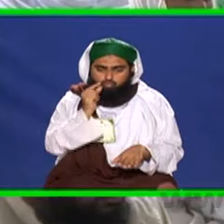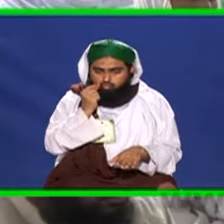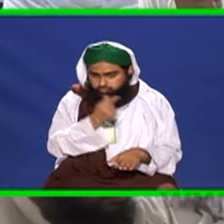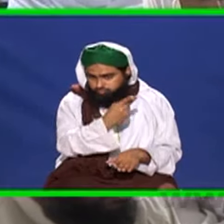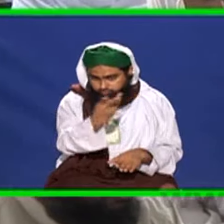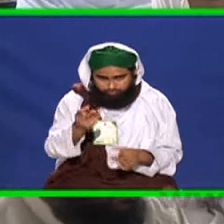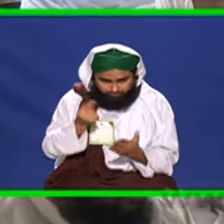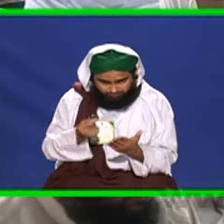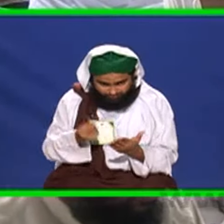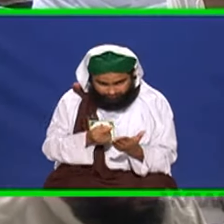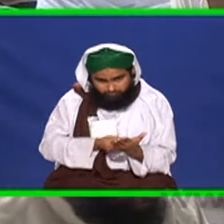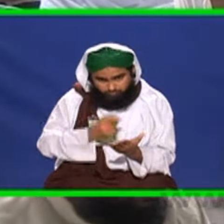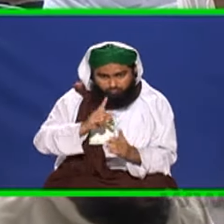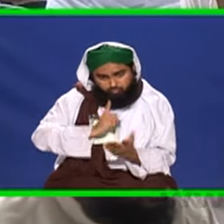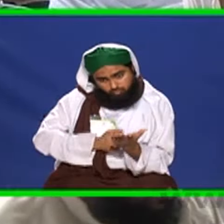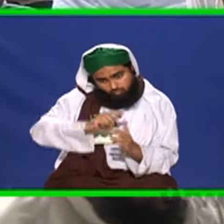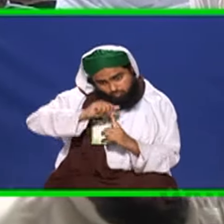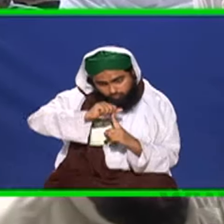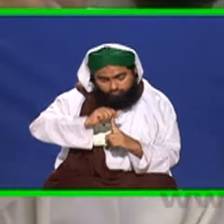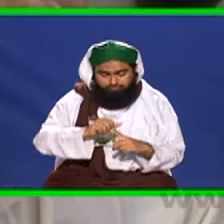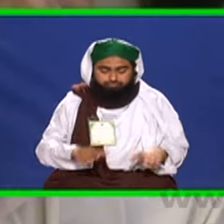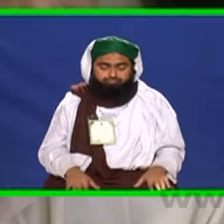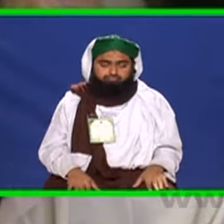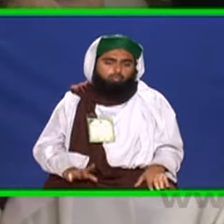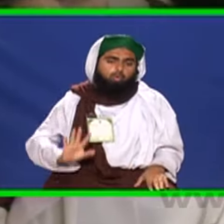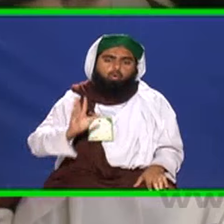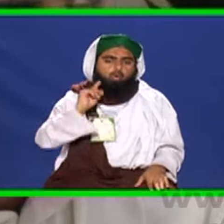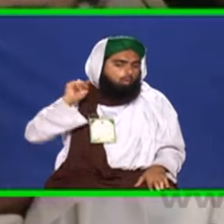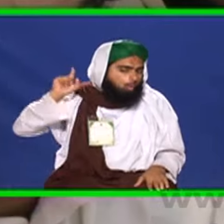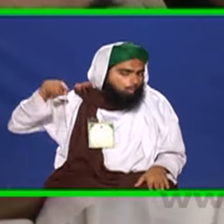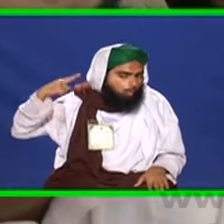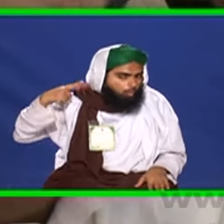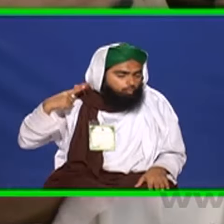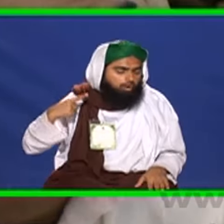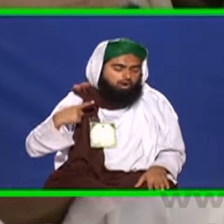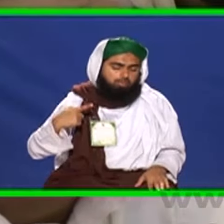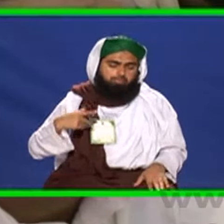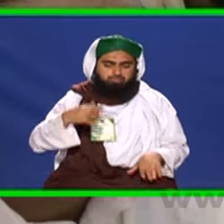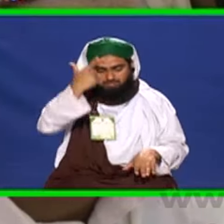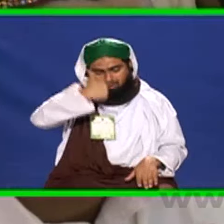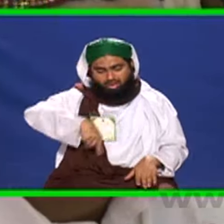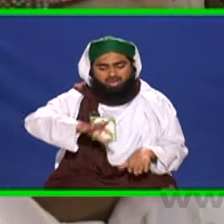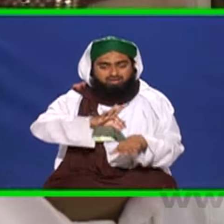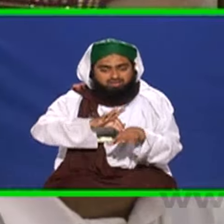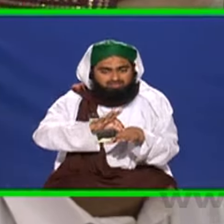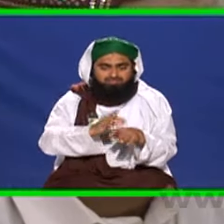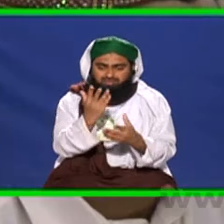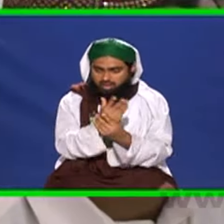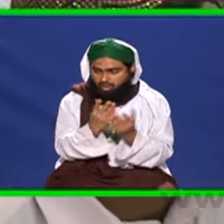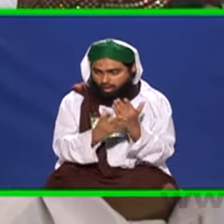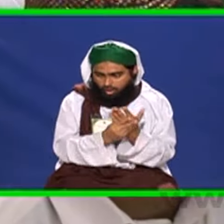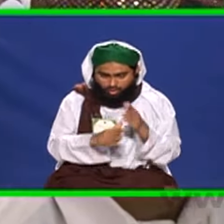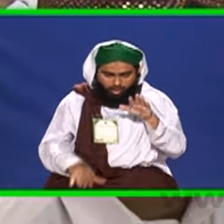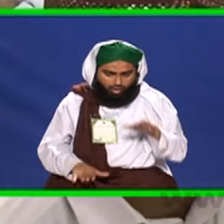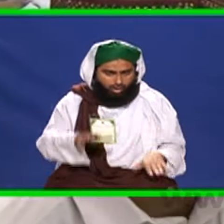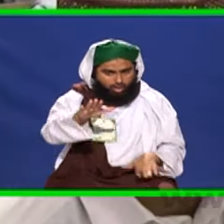کر لیں, کہ غلام کے جس جس حصے جسم کو آزاد کریں گے اتنا اتنا